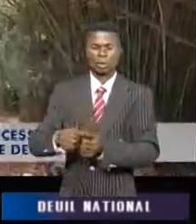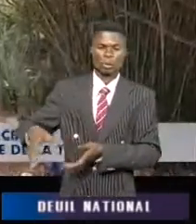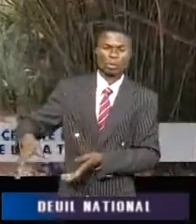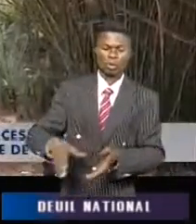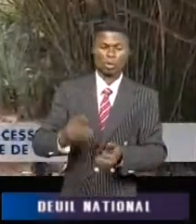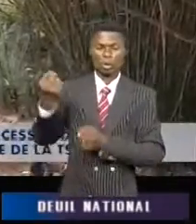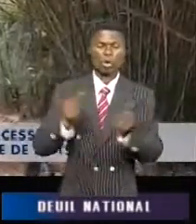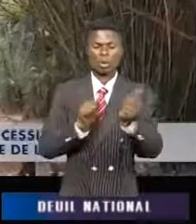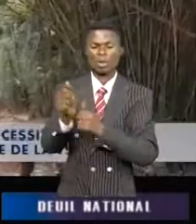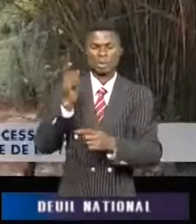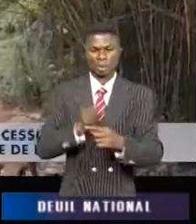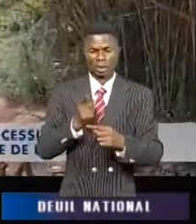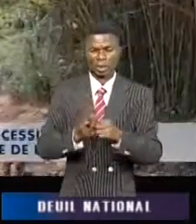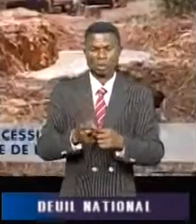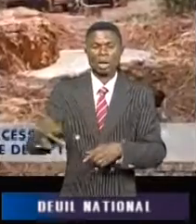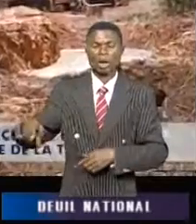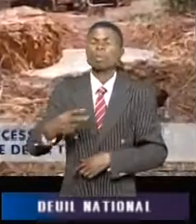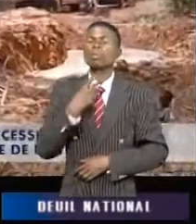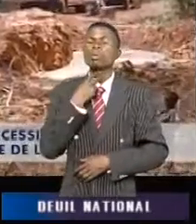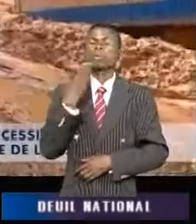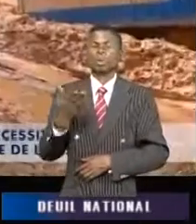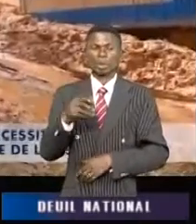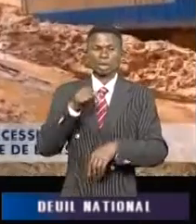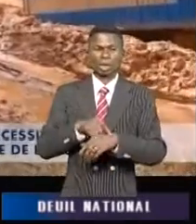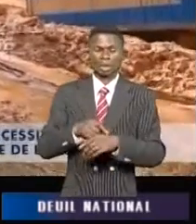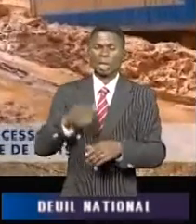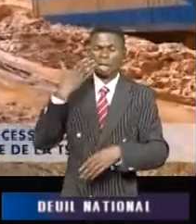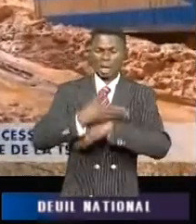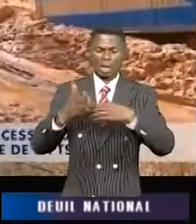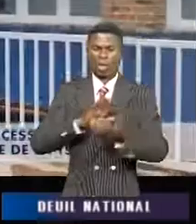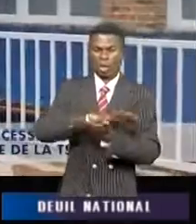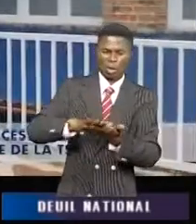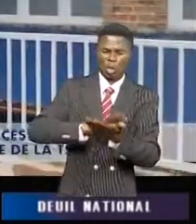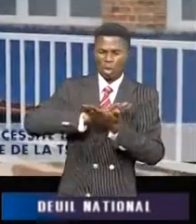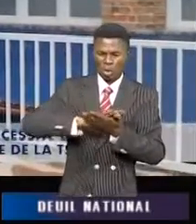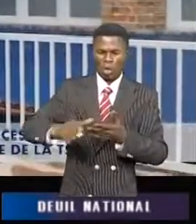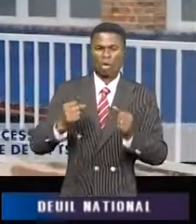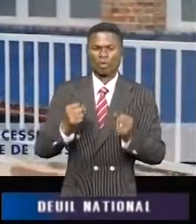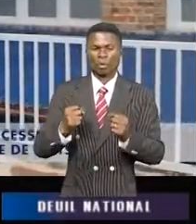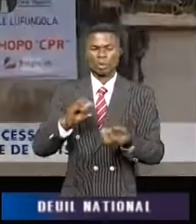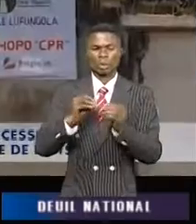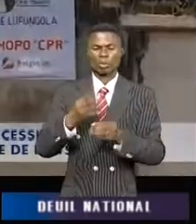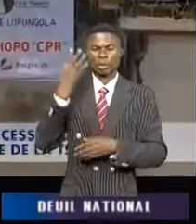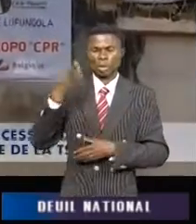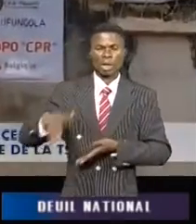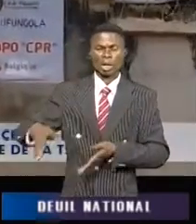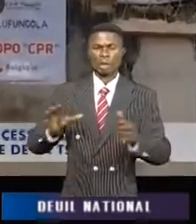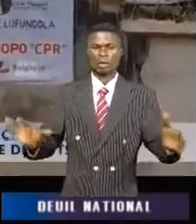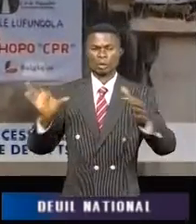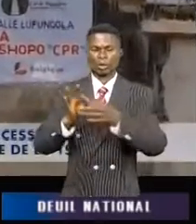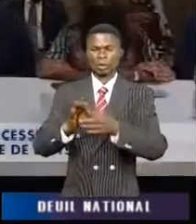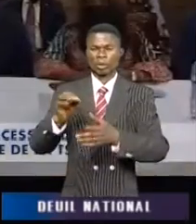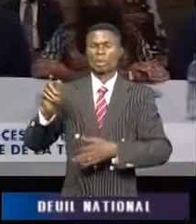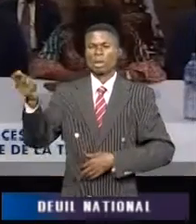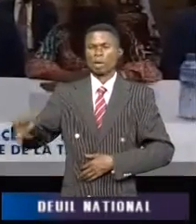enclavant cette province. Il est donc temps d'asphalter la route nationale numéro 4. Cette route relie la Tchopo